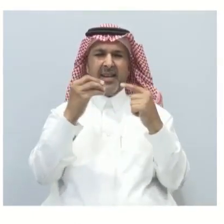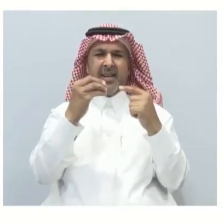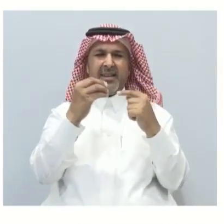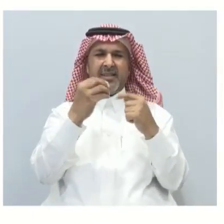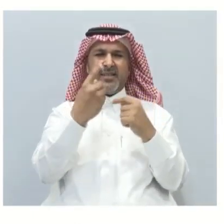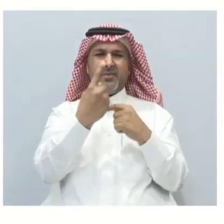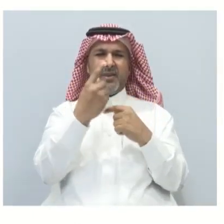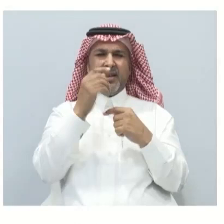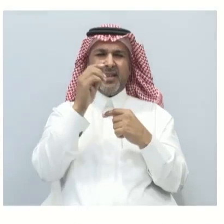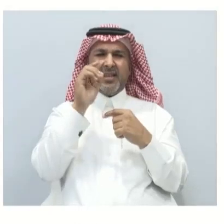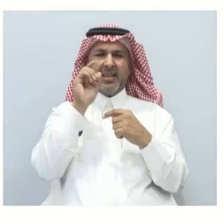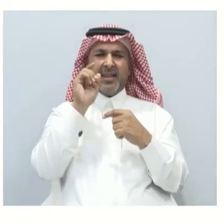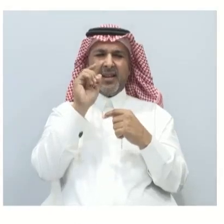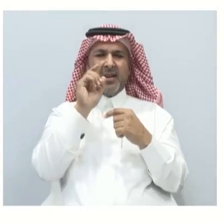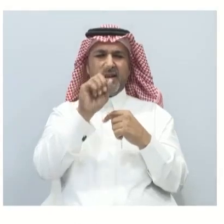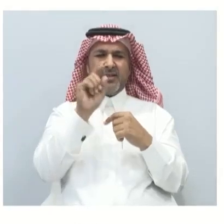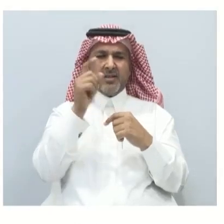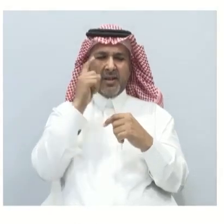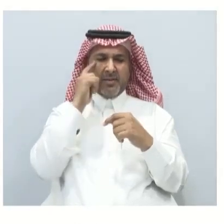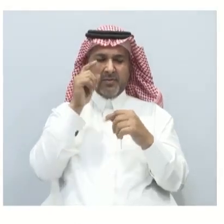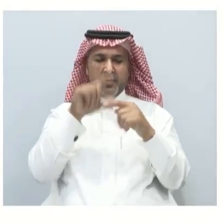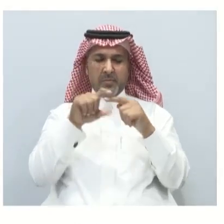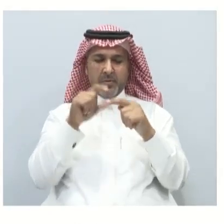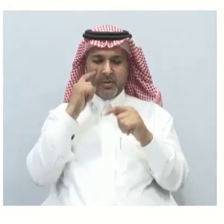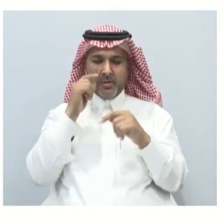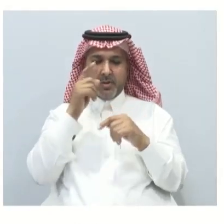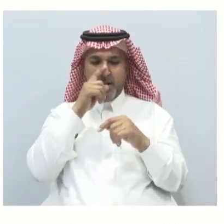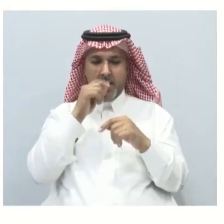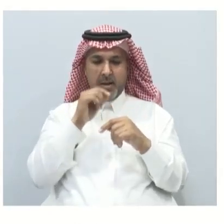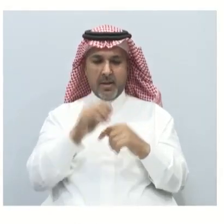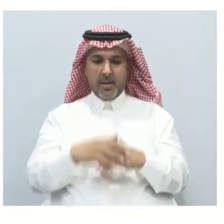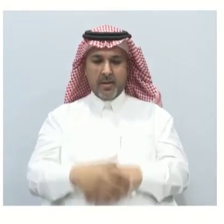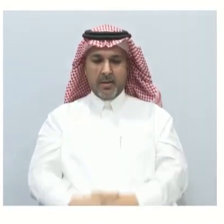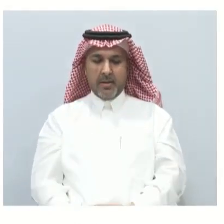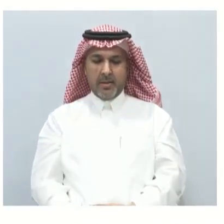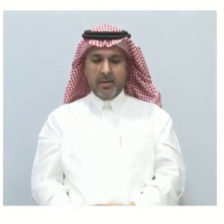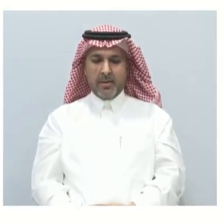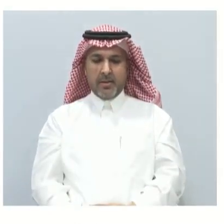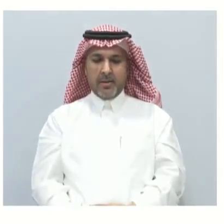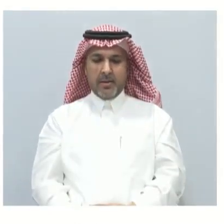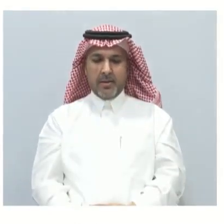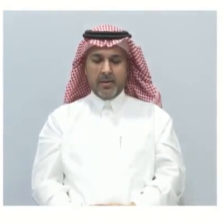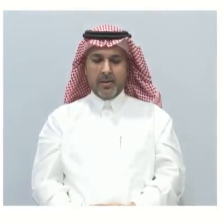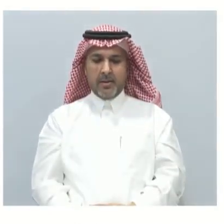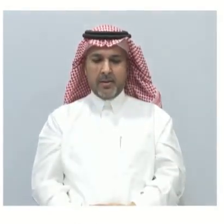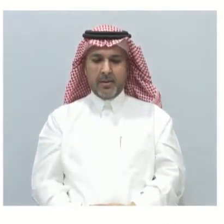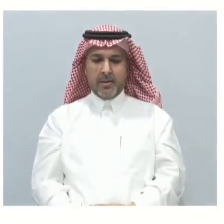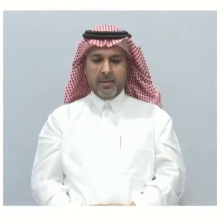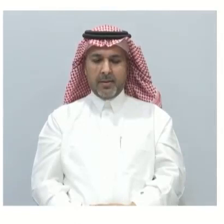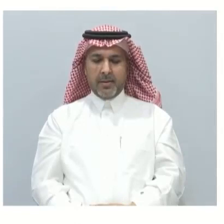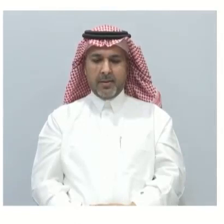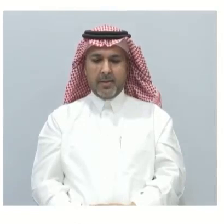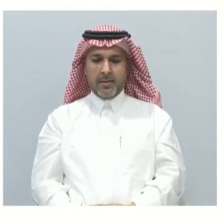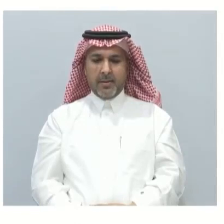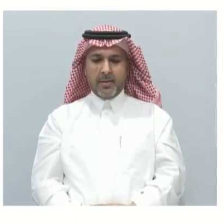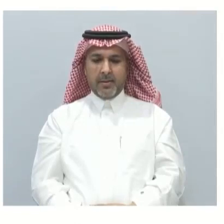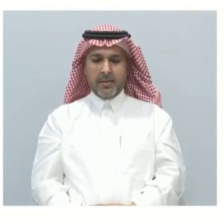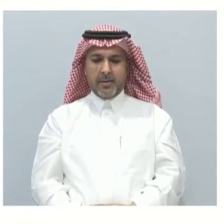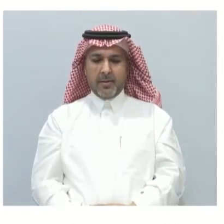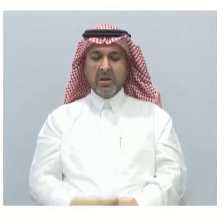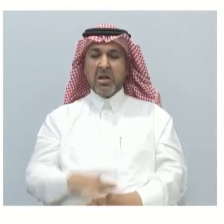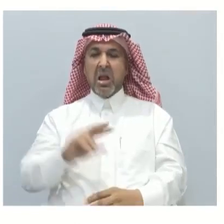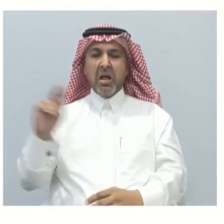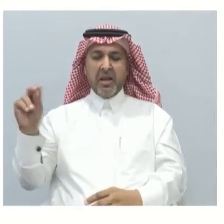تساوي سالب ا بهذا الشكل نختم بهذا السؤال ايضا نفس الفكره يعني نفس